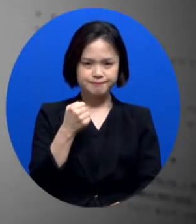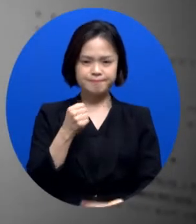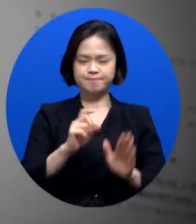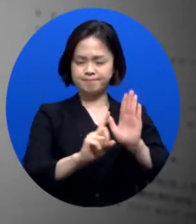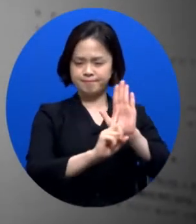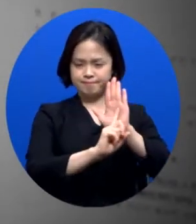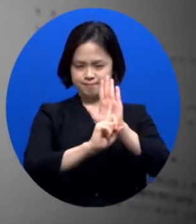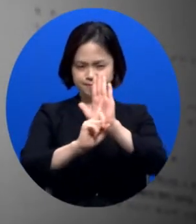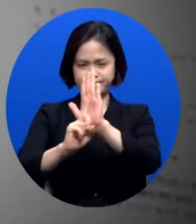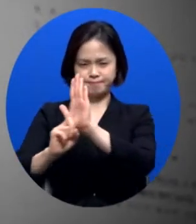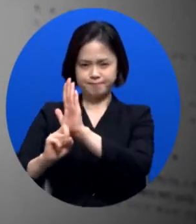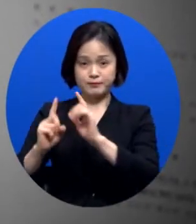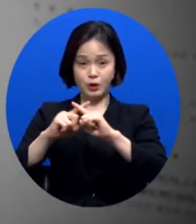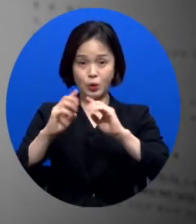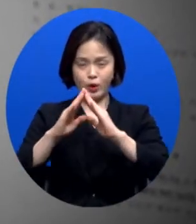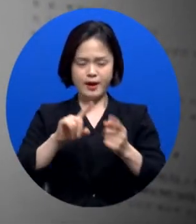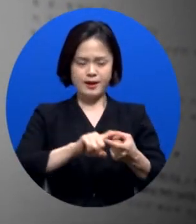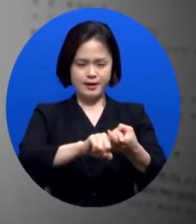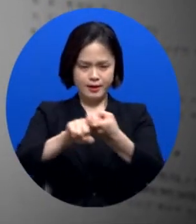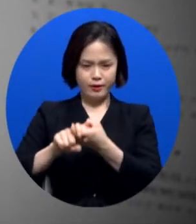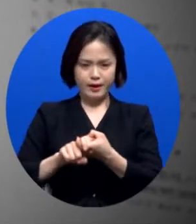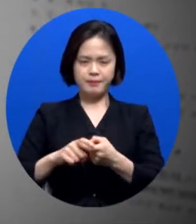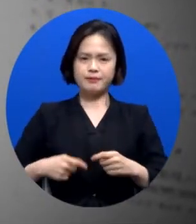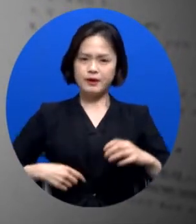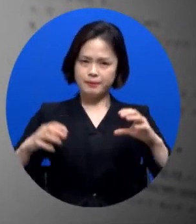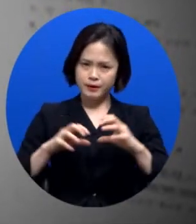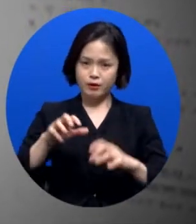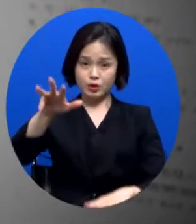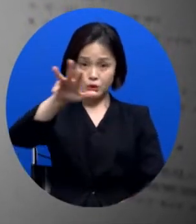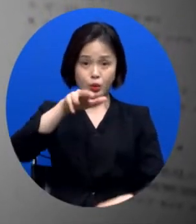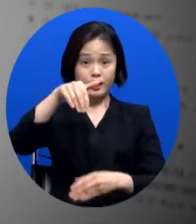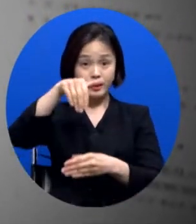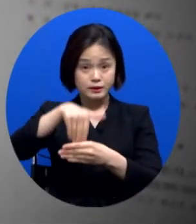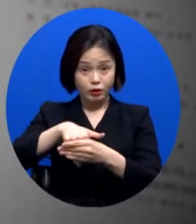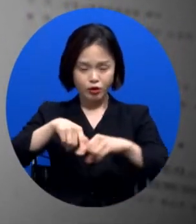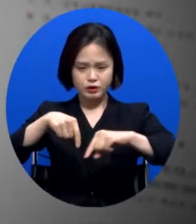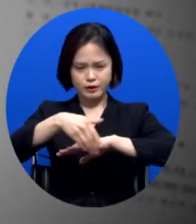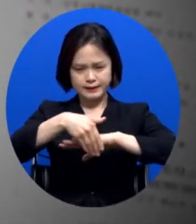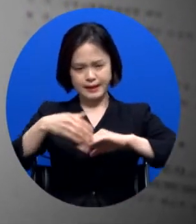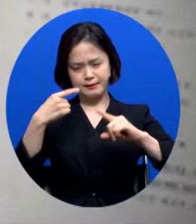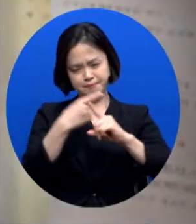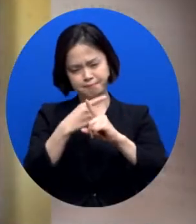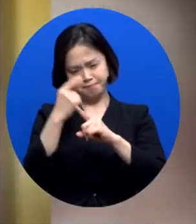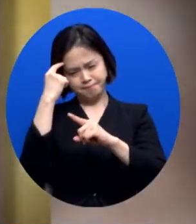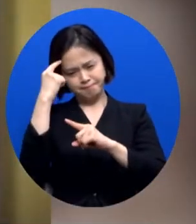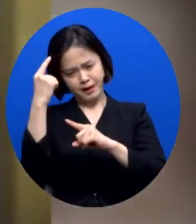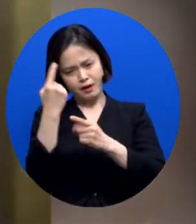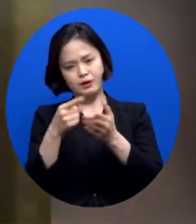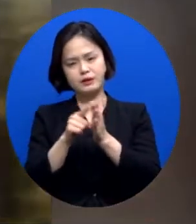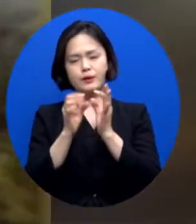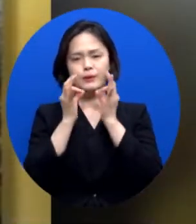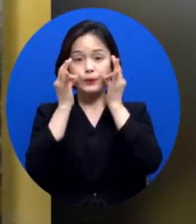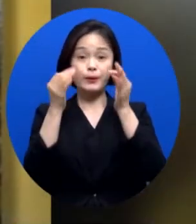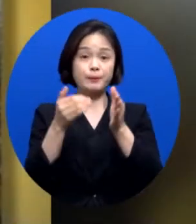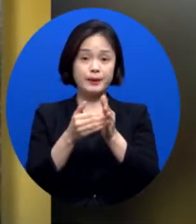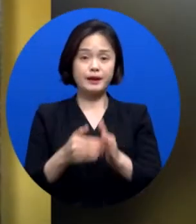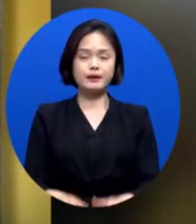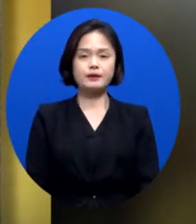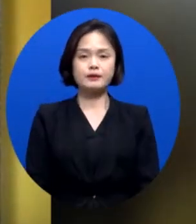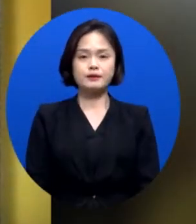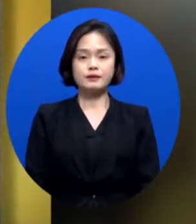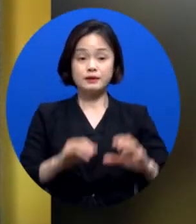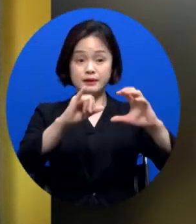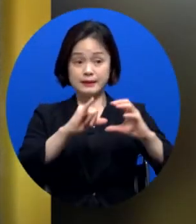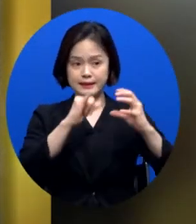그 외에 연합과 협력 총의 선거 정책 개발 등의 노력을 기울였습니다 특히 세상과